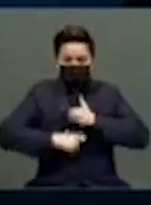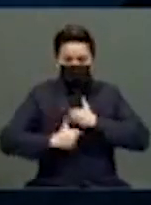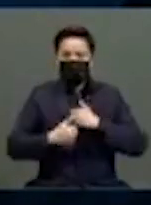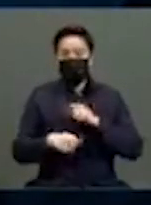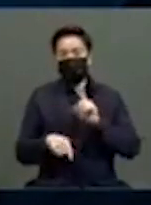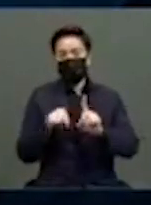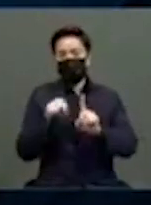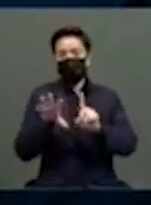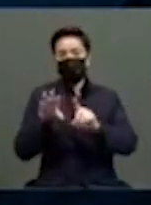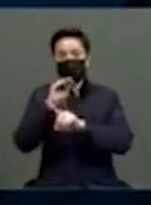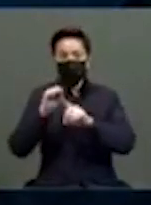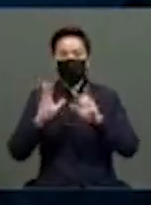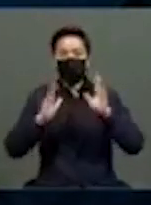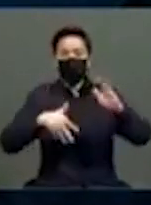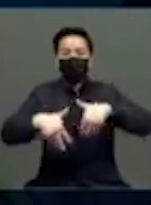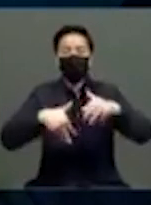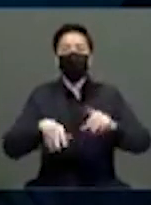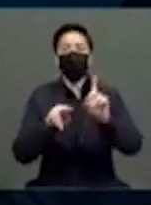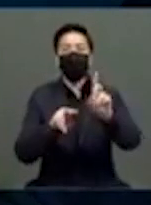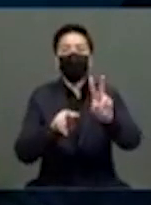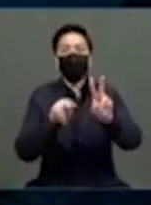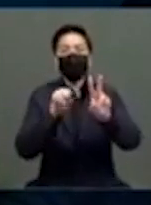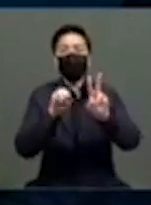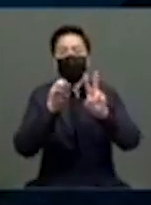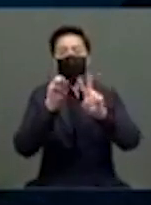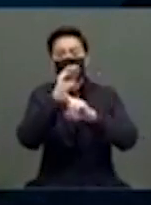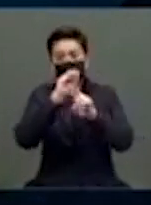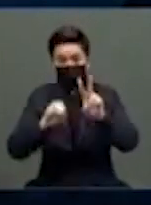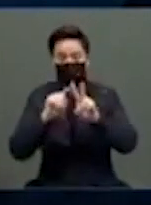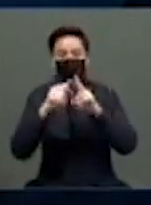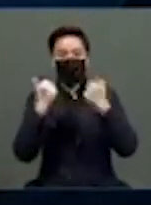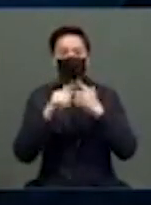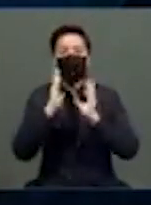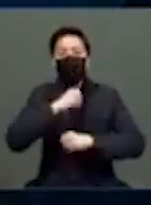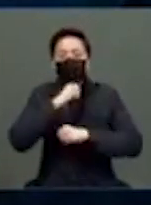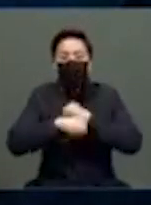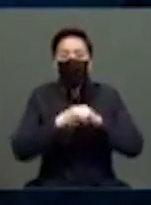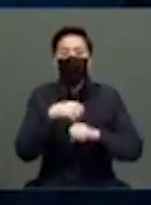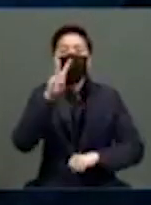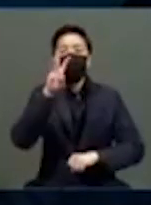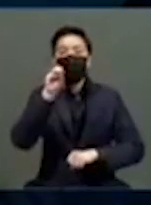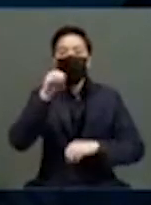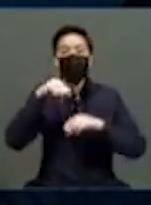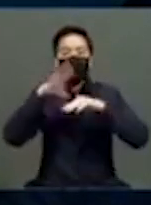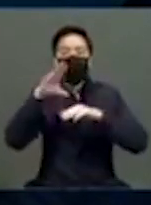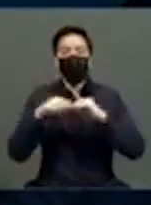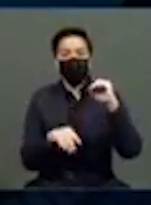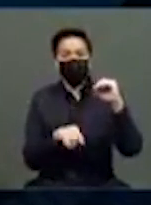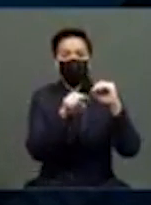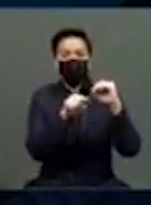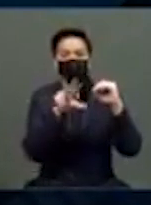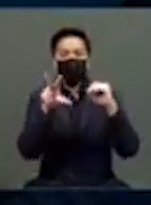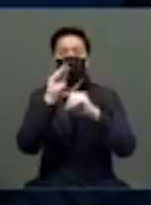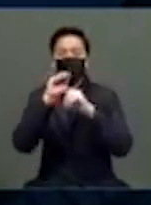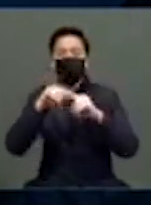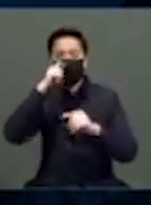ลงมาเป็น 1.5เปอร์เซ็นต์ประชาชนทั่วไป 2เปอร์เซ็นต์แล้วก็ผู้มีอายุ 60ปีขึ้นไปอยู่ที่ 0.3%โดยรวม